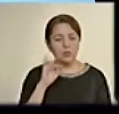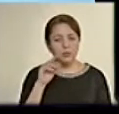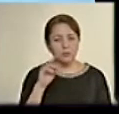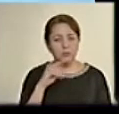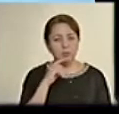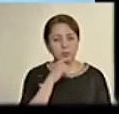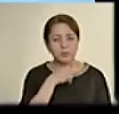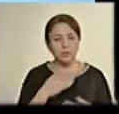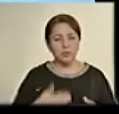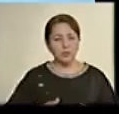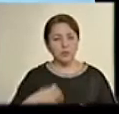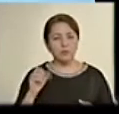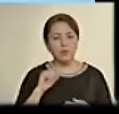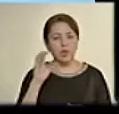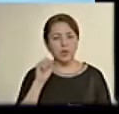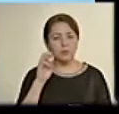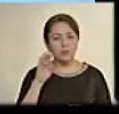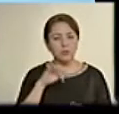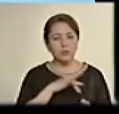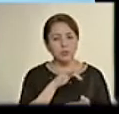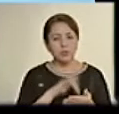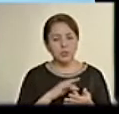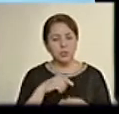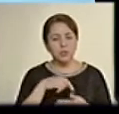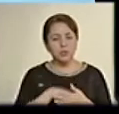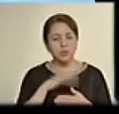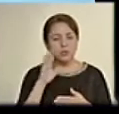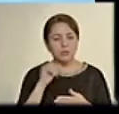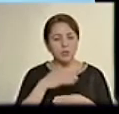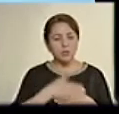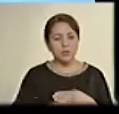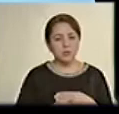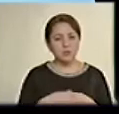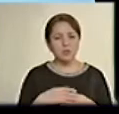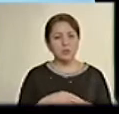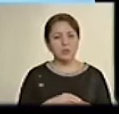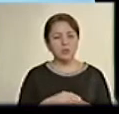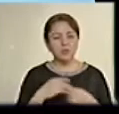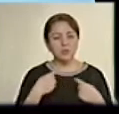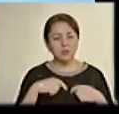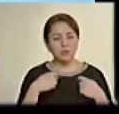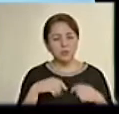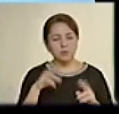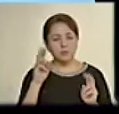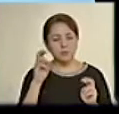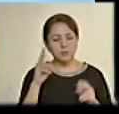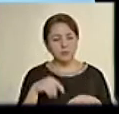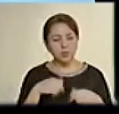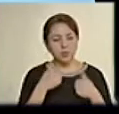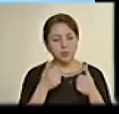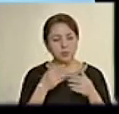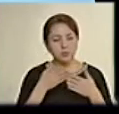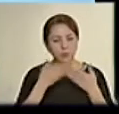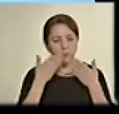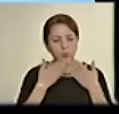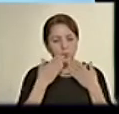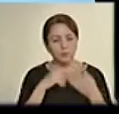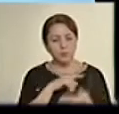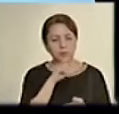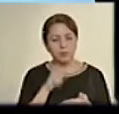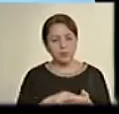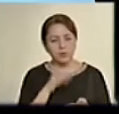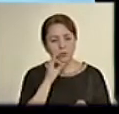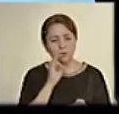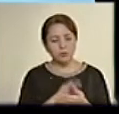amirlikdagi shaharlar, ichki va tashqi savdo mavzularini yaxshilab qunt bilan o'qib, savollariga javob berishga harakat